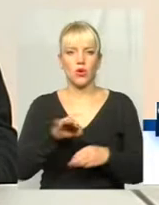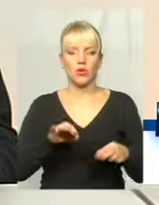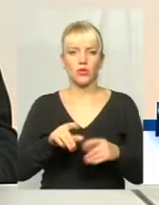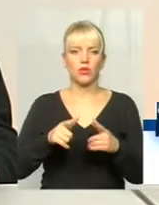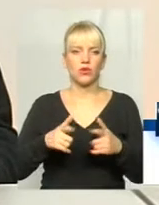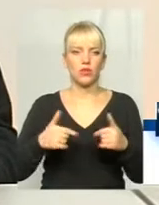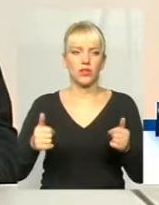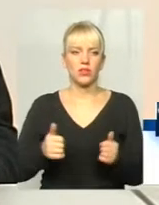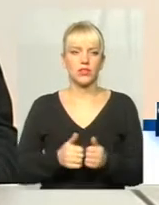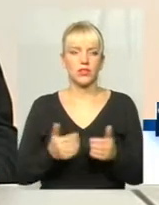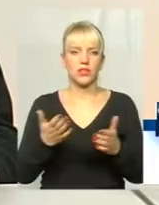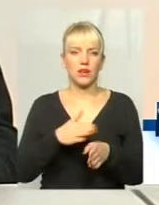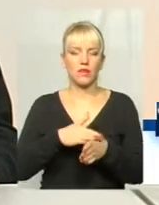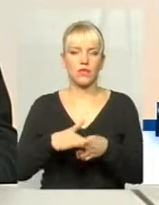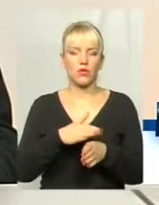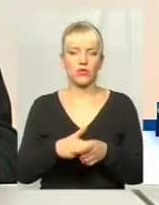яка й виконує проєкти.